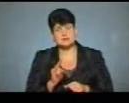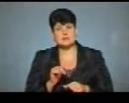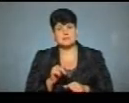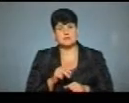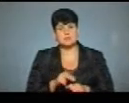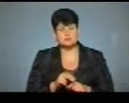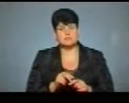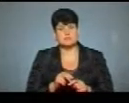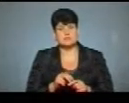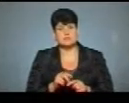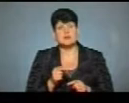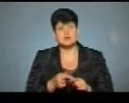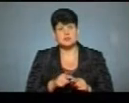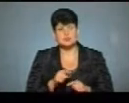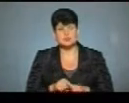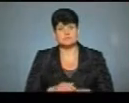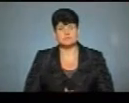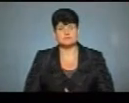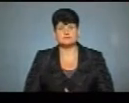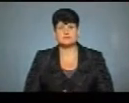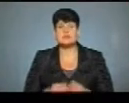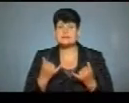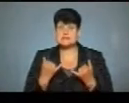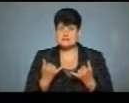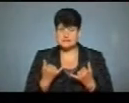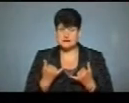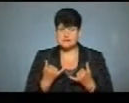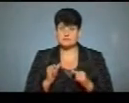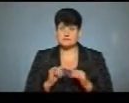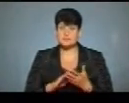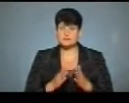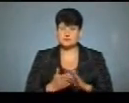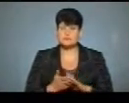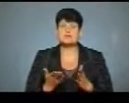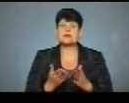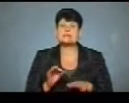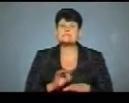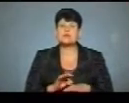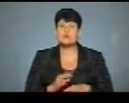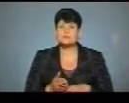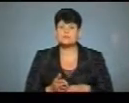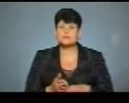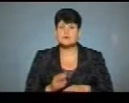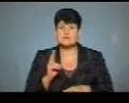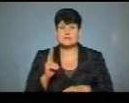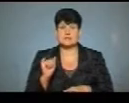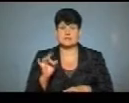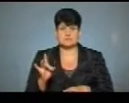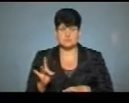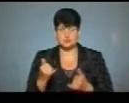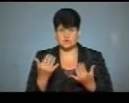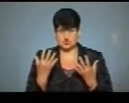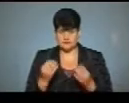людина на таку інклюзивну форму навчання. Тобто зараз неблагополучна епідситуація з яких захворювань? По корі на сьогоднішній